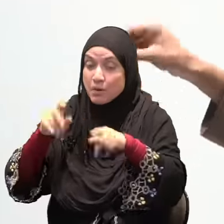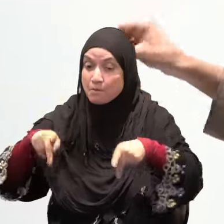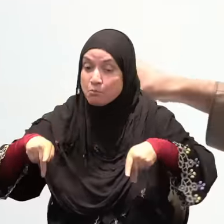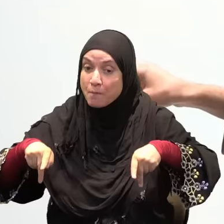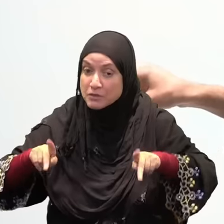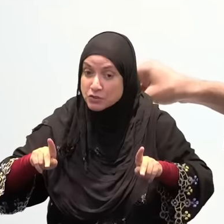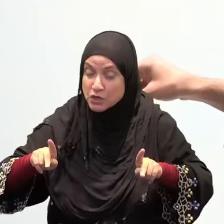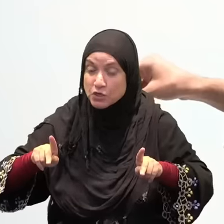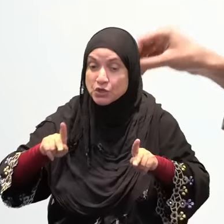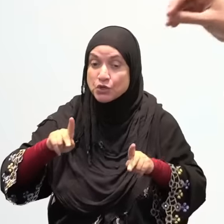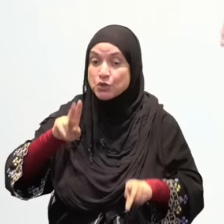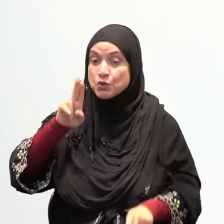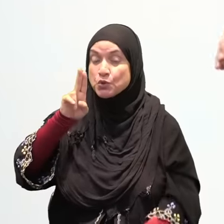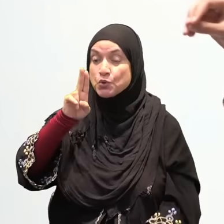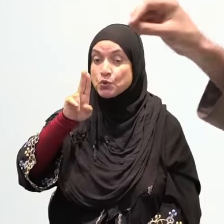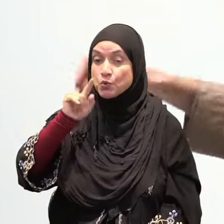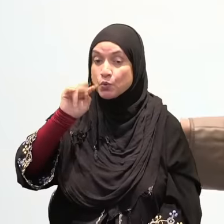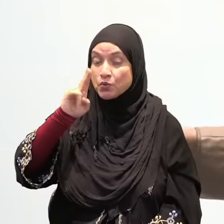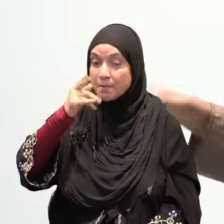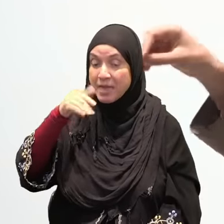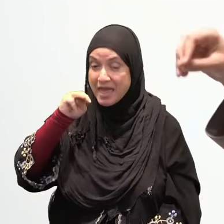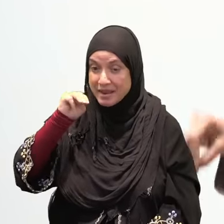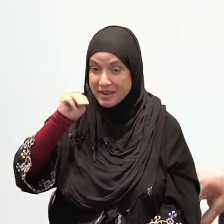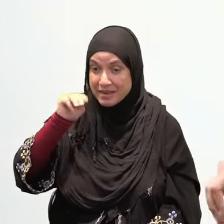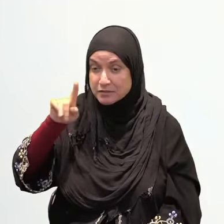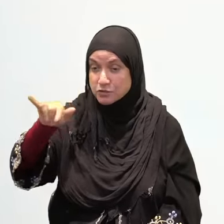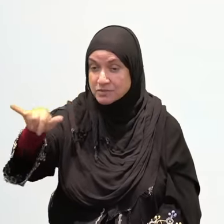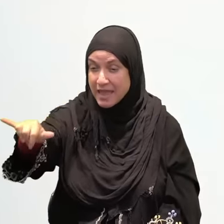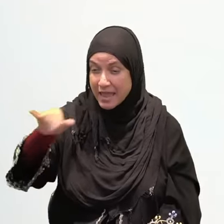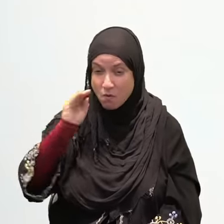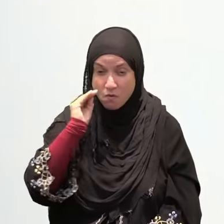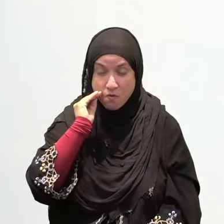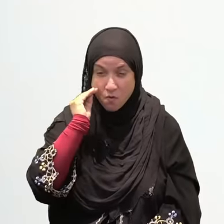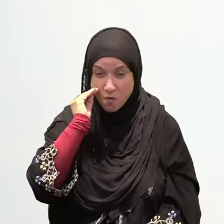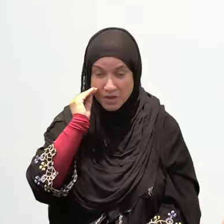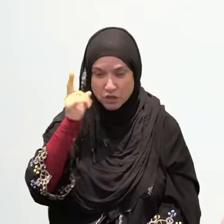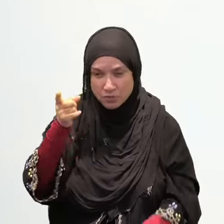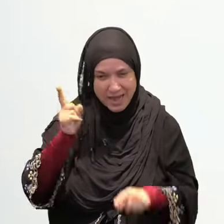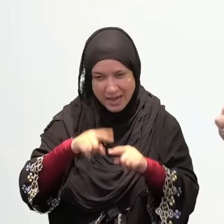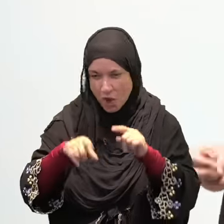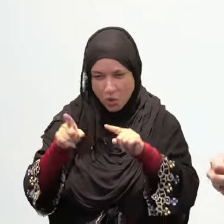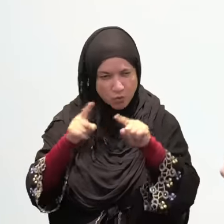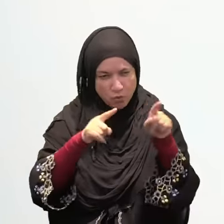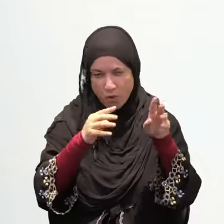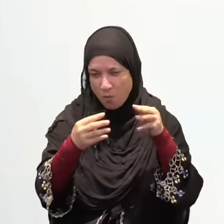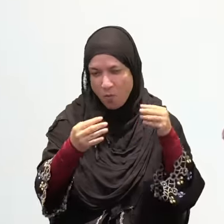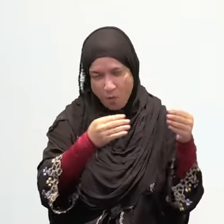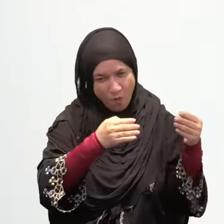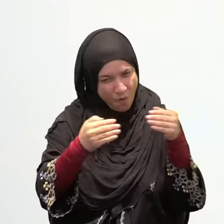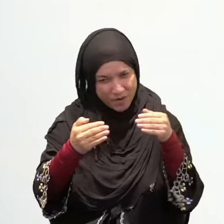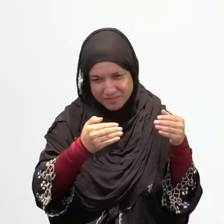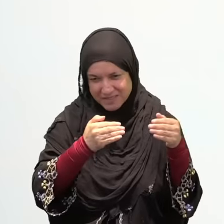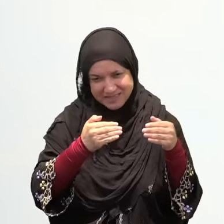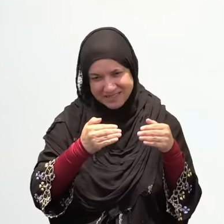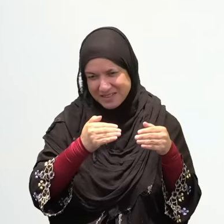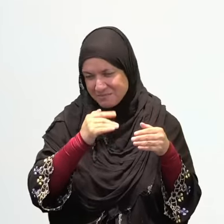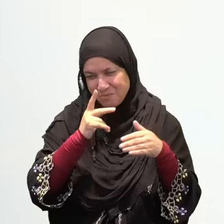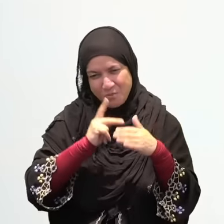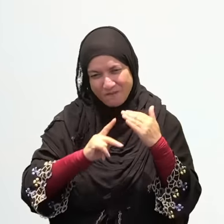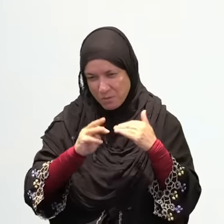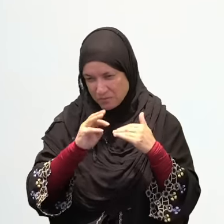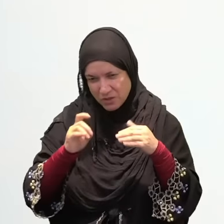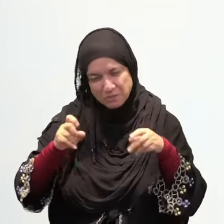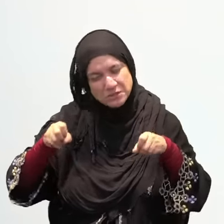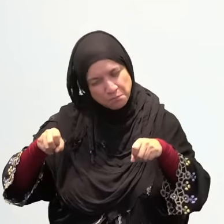Badr, Ruqayya died. That's why they called it the day of great joy and the day of great sadness. And the Prophet ﷺ went to Uthman radiallahu ta'ala